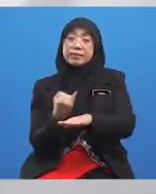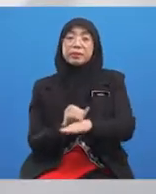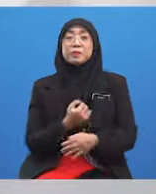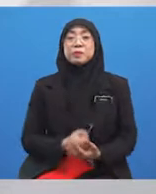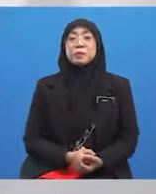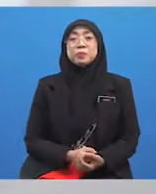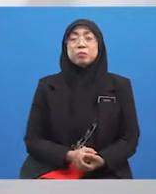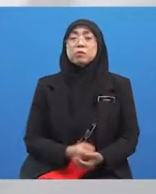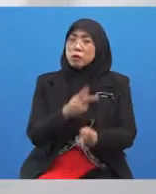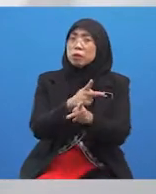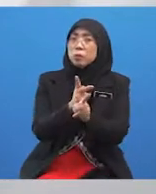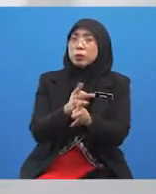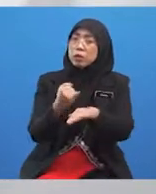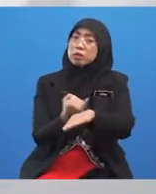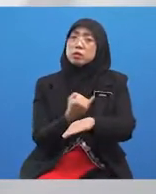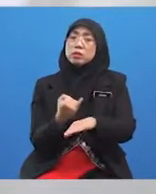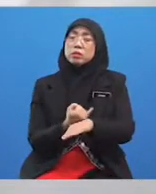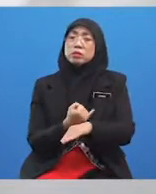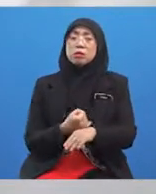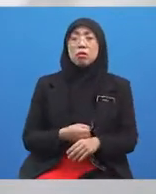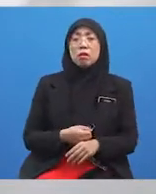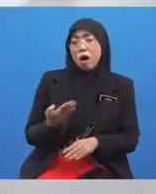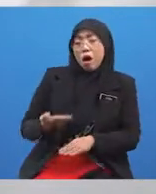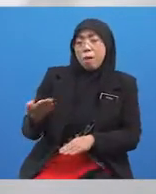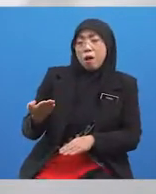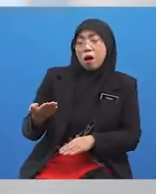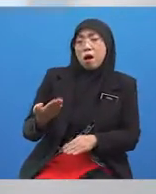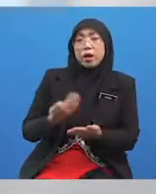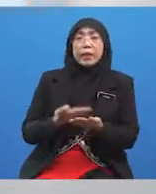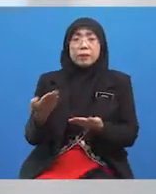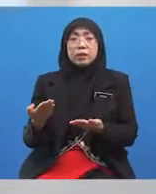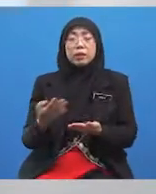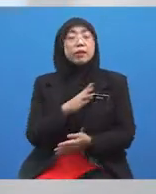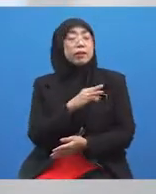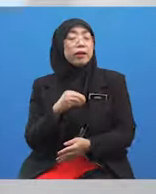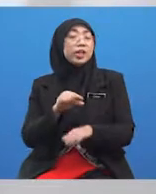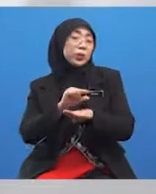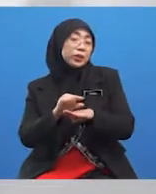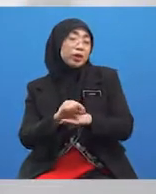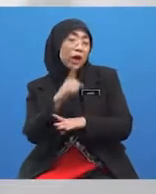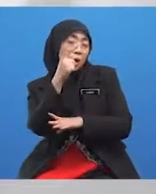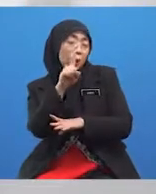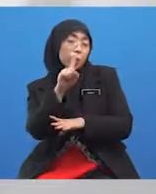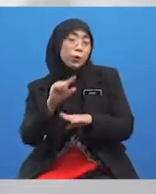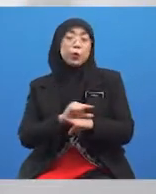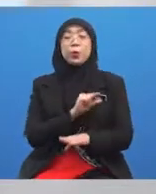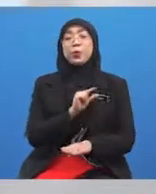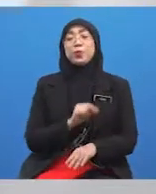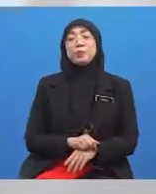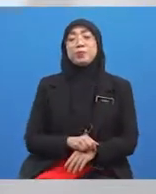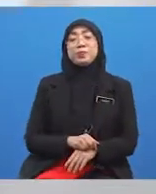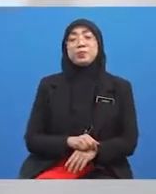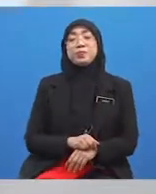Produk industri merujuk kepada produk yang dibeli untuk diproses dan digunakan bagi menghasilkan barangan